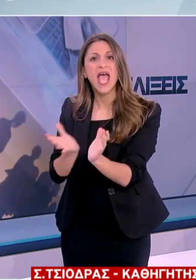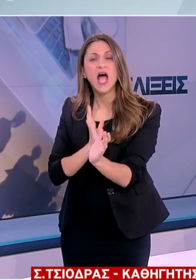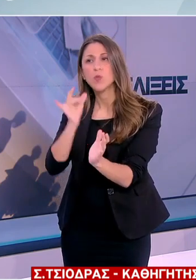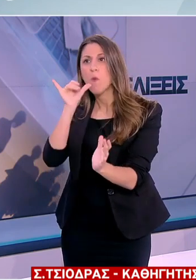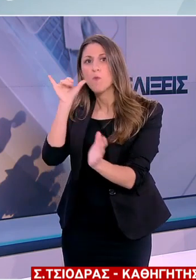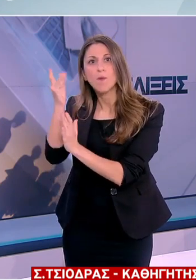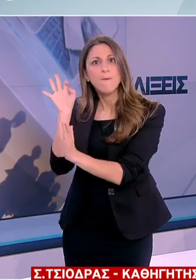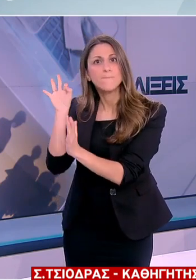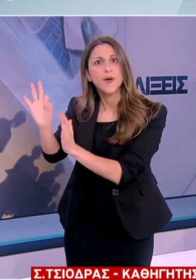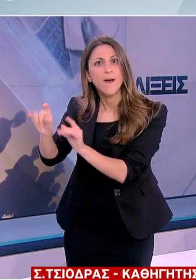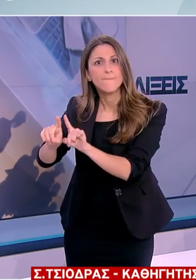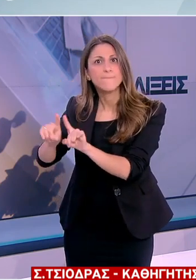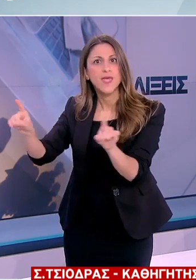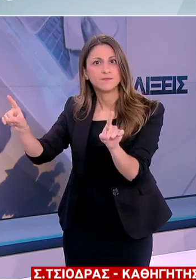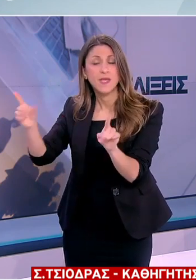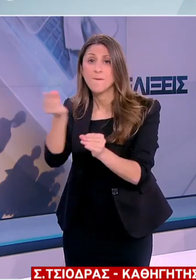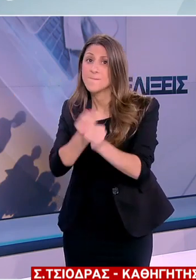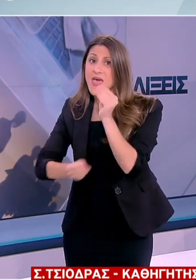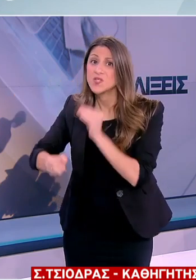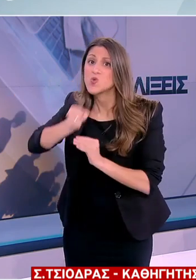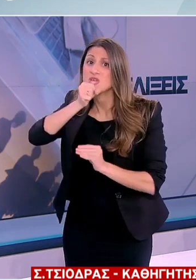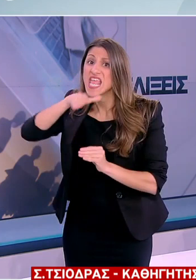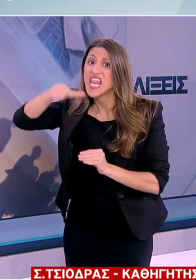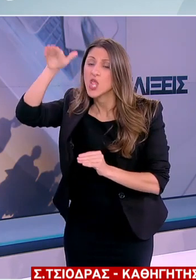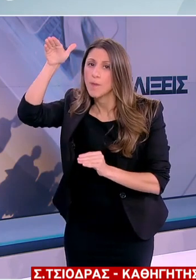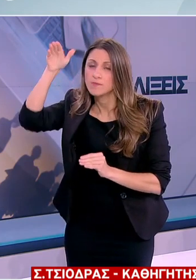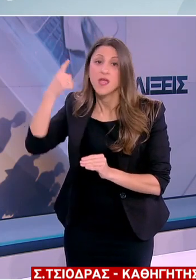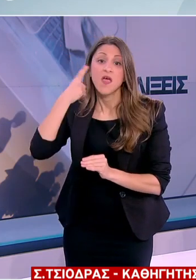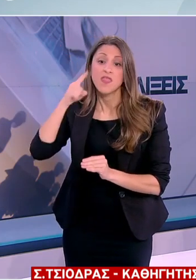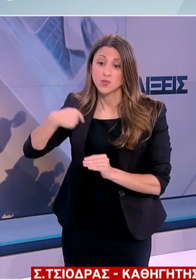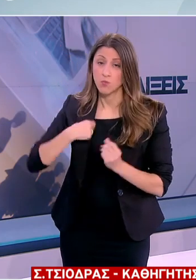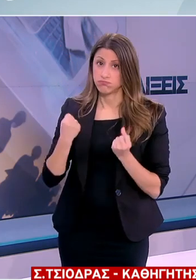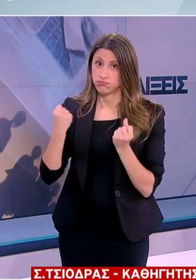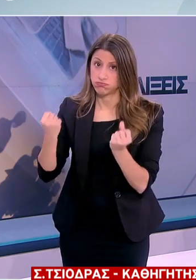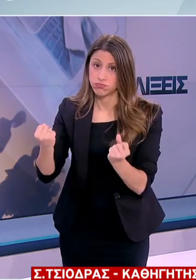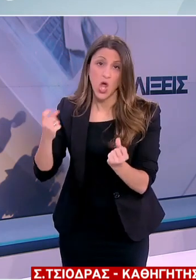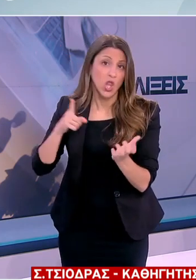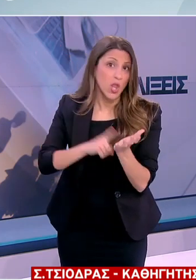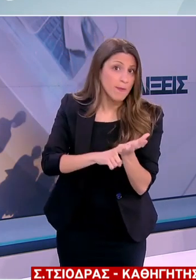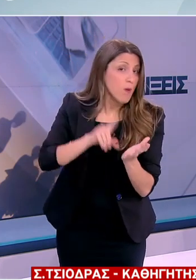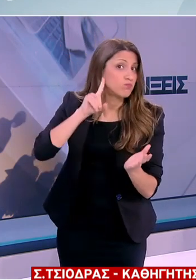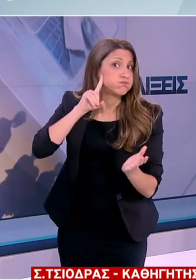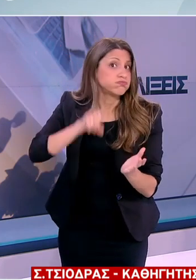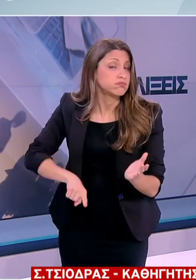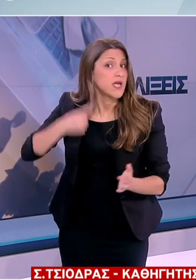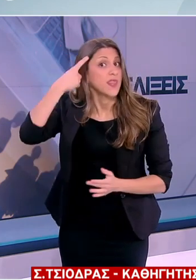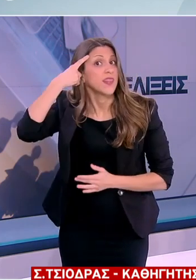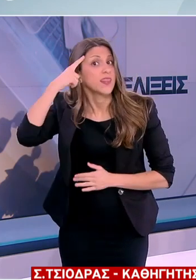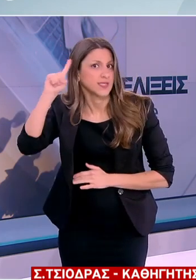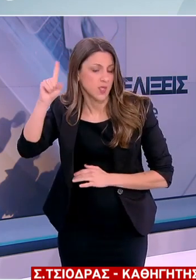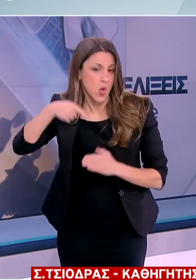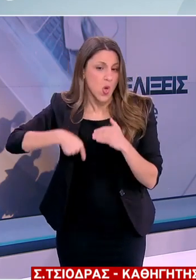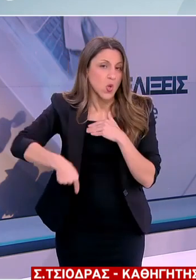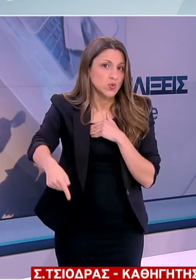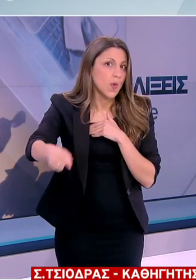Δεν ξέρω αν μετακινήθηκαν νόμιμα ή παράνομα, αλλά δεν θα ήθελα να χαλάσουμε επ' αφορμή των γιορτών